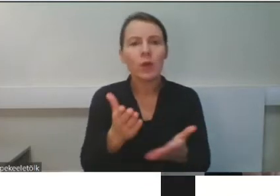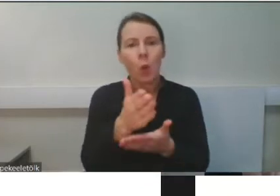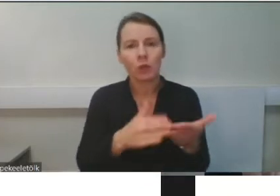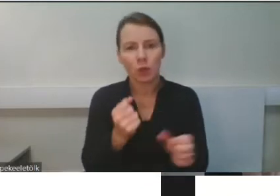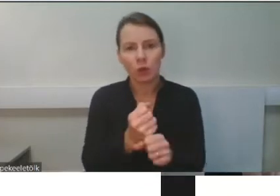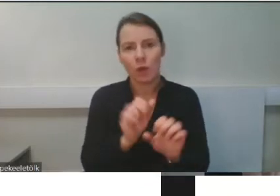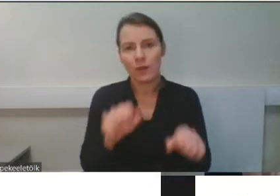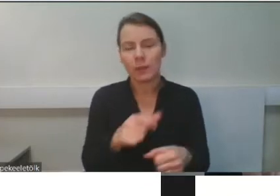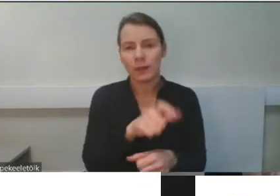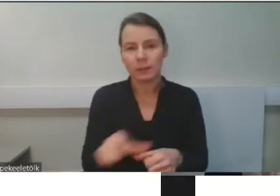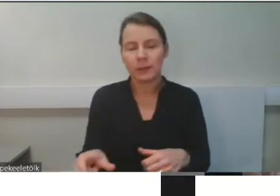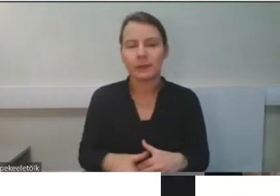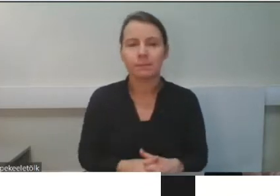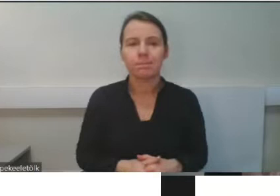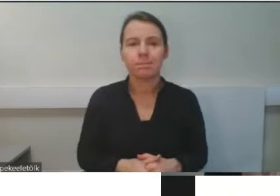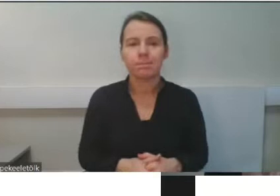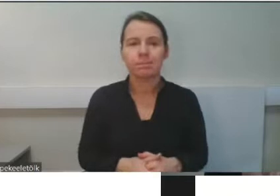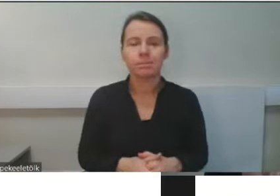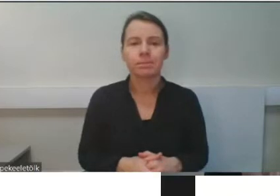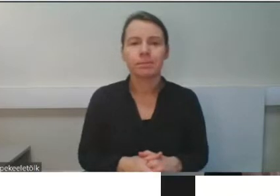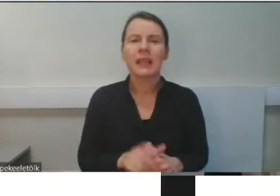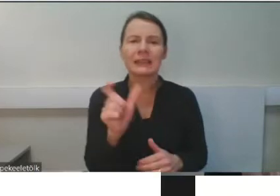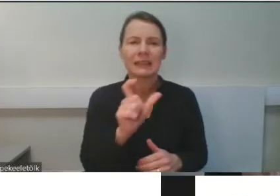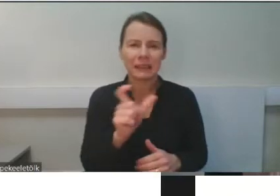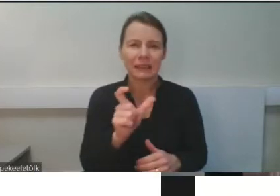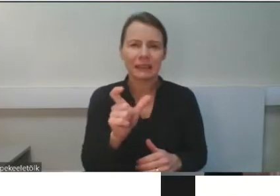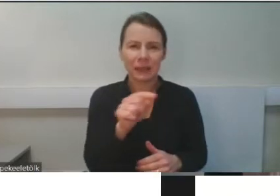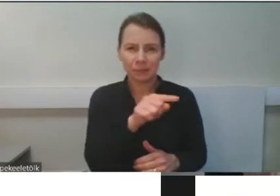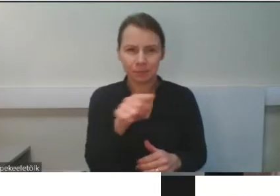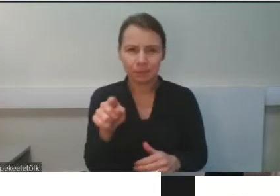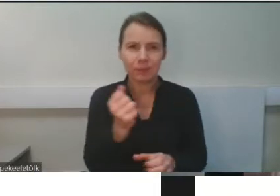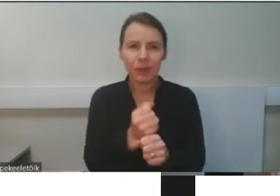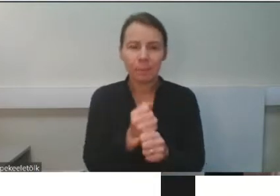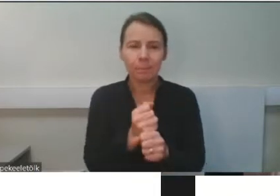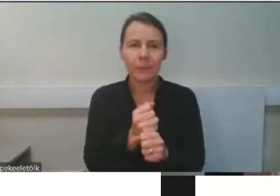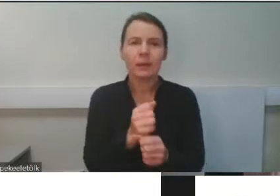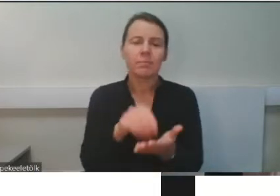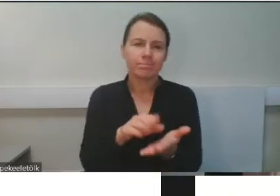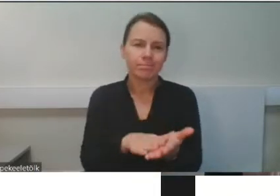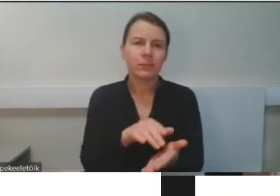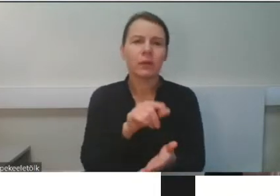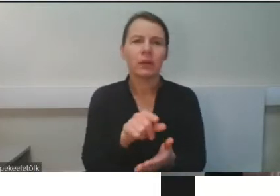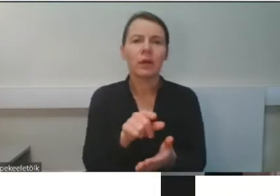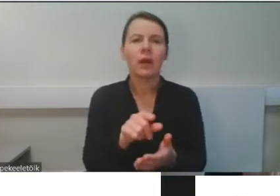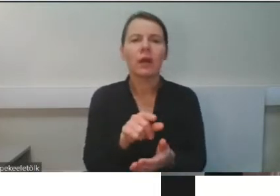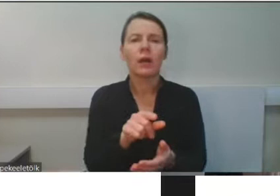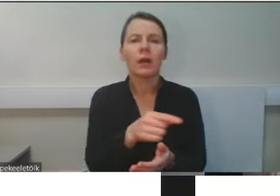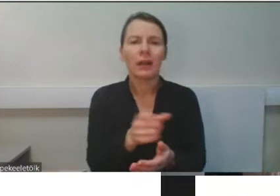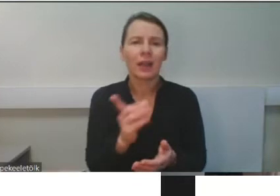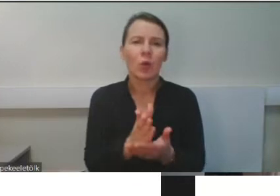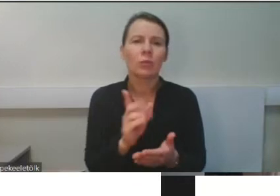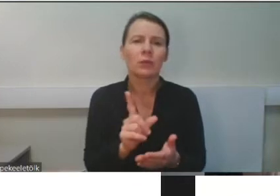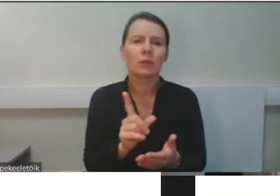hetkel ja iga nende tabeli all on siis erinevaid siis tööturu näiteid